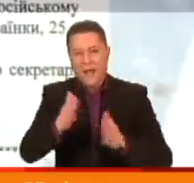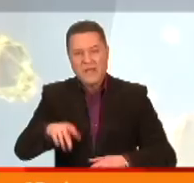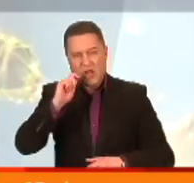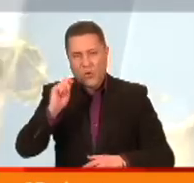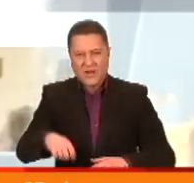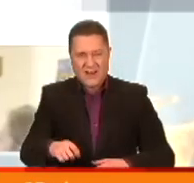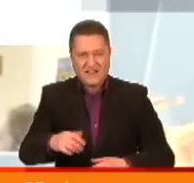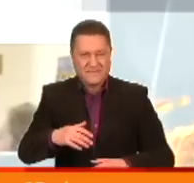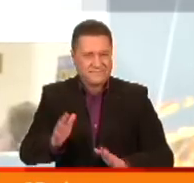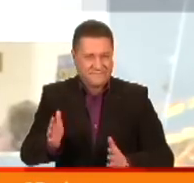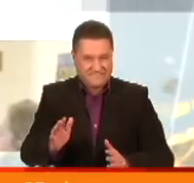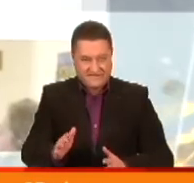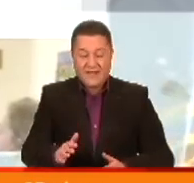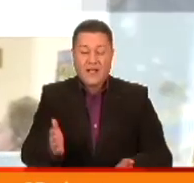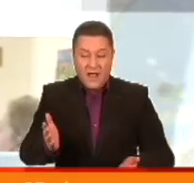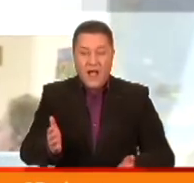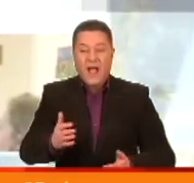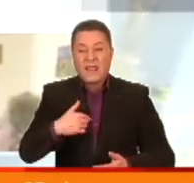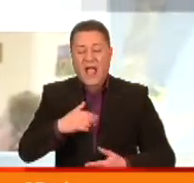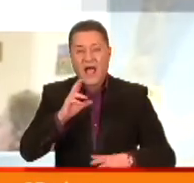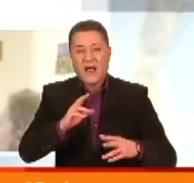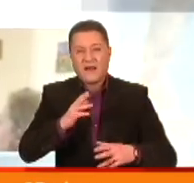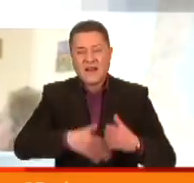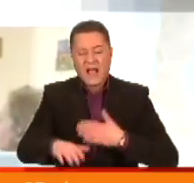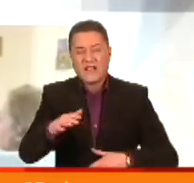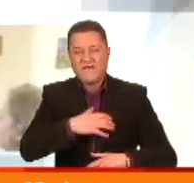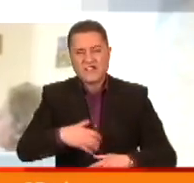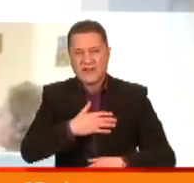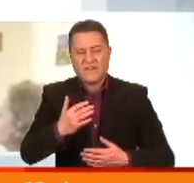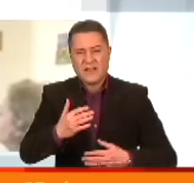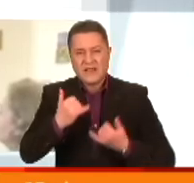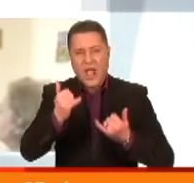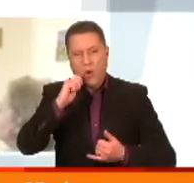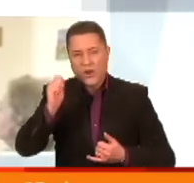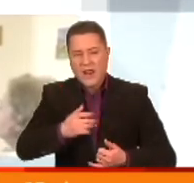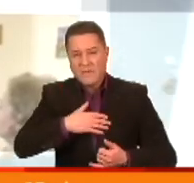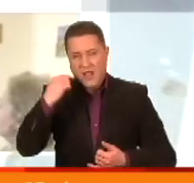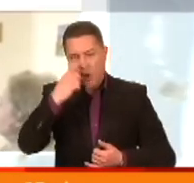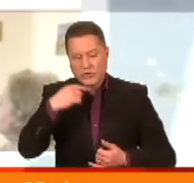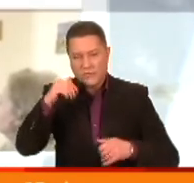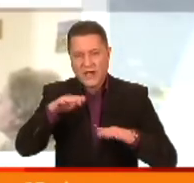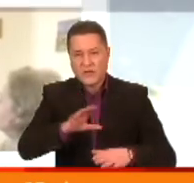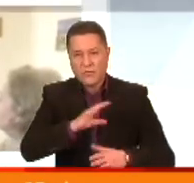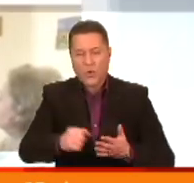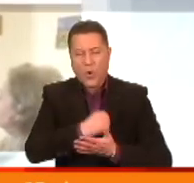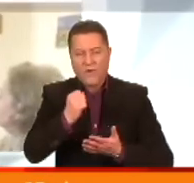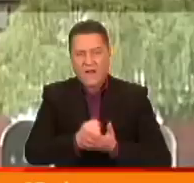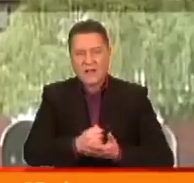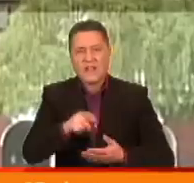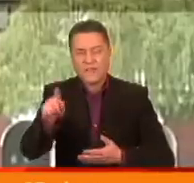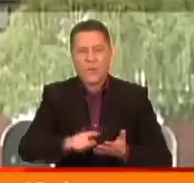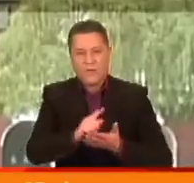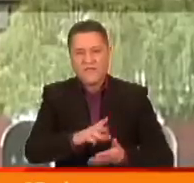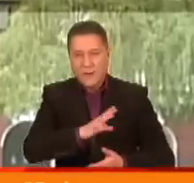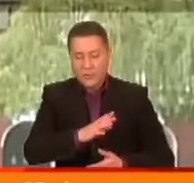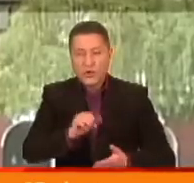України. Я радий, що сьогодні таке важливе для України, мене особисто, рішення було ухвалено Богуну бути.